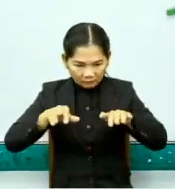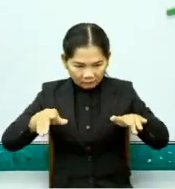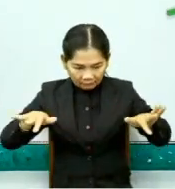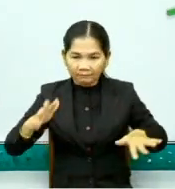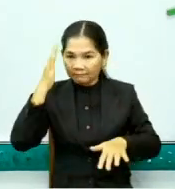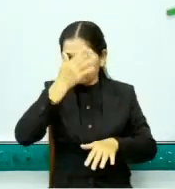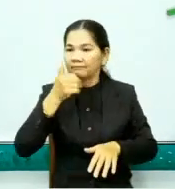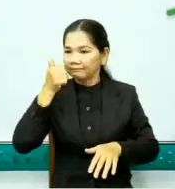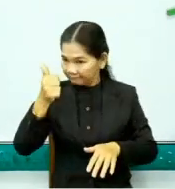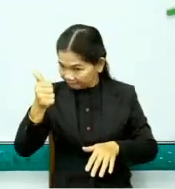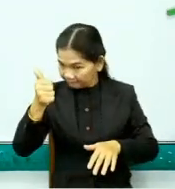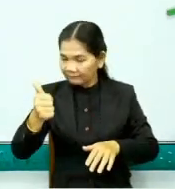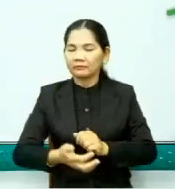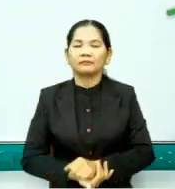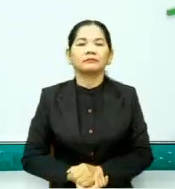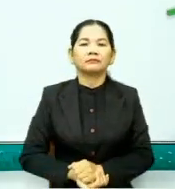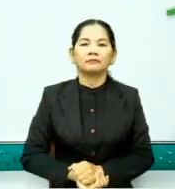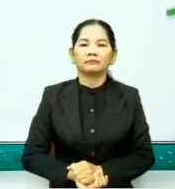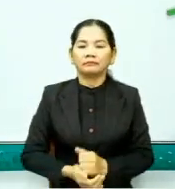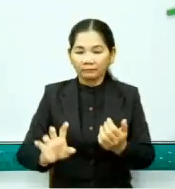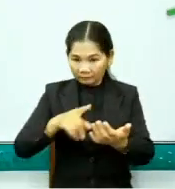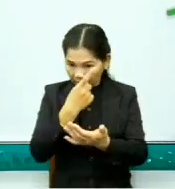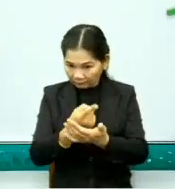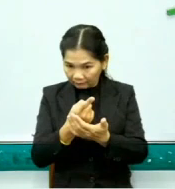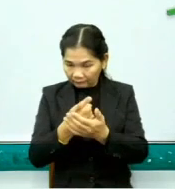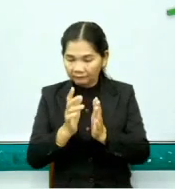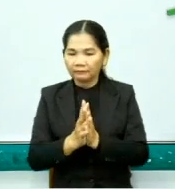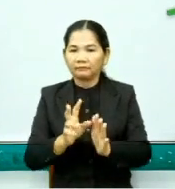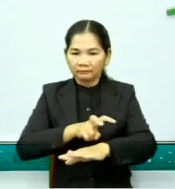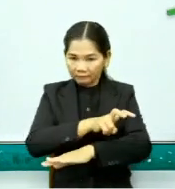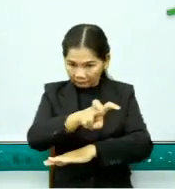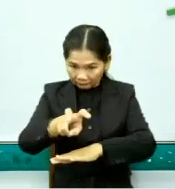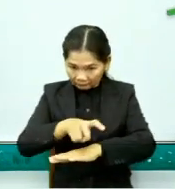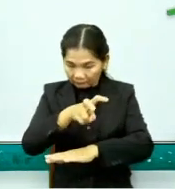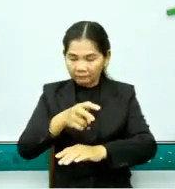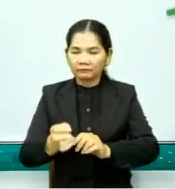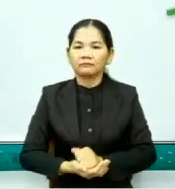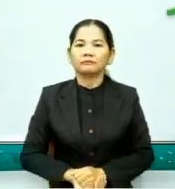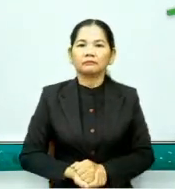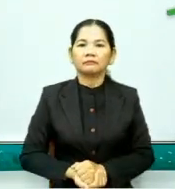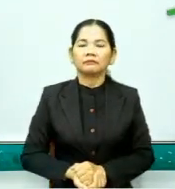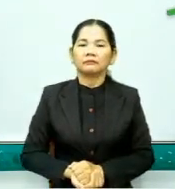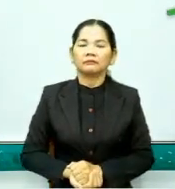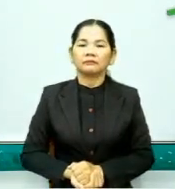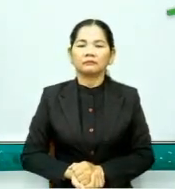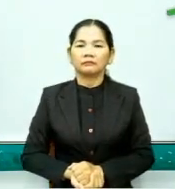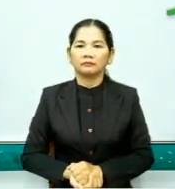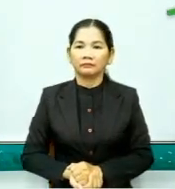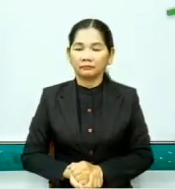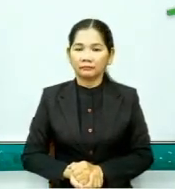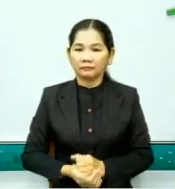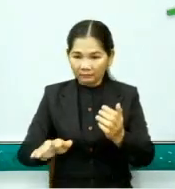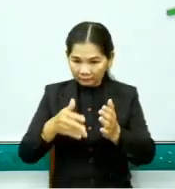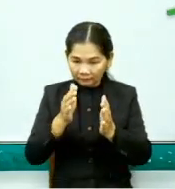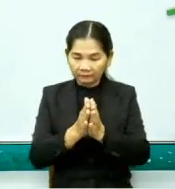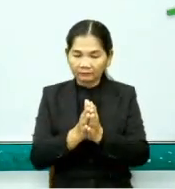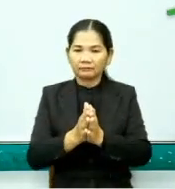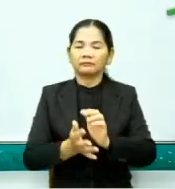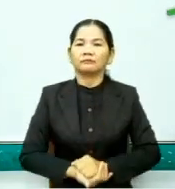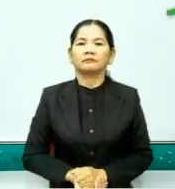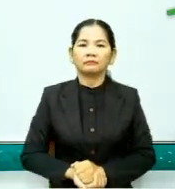sầm rọc cắn tài sà sà át nà con chà dưỡng châu rúm thái rẽ xa tiền ạc nìa chà ở con tiền ạc